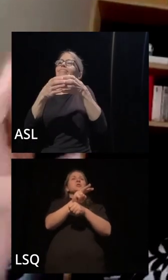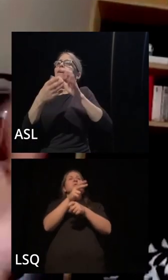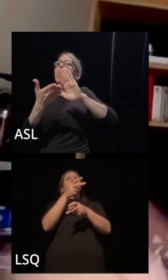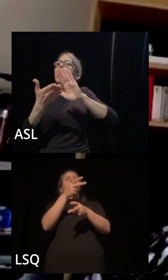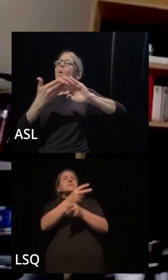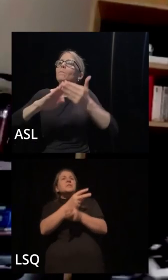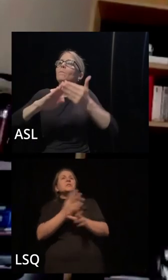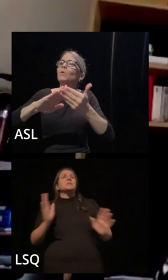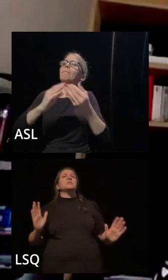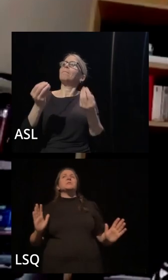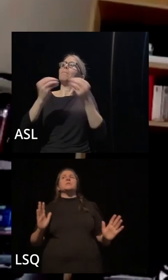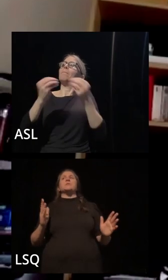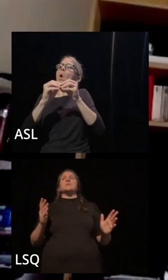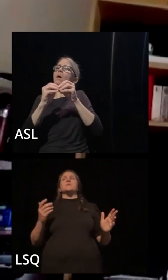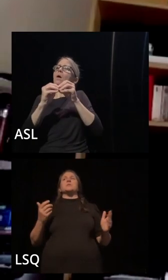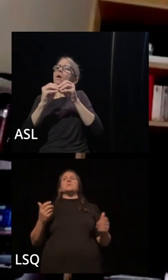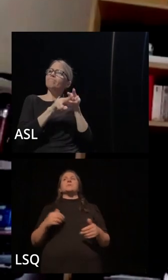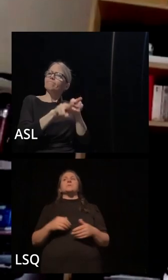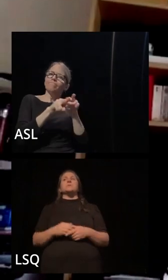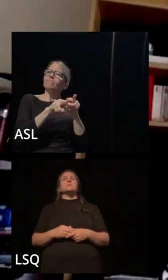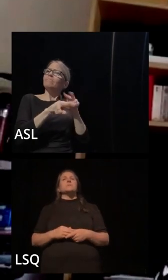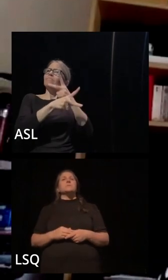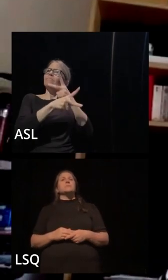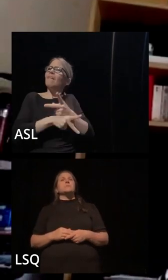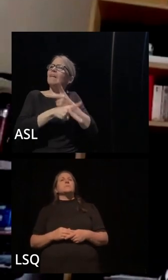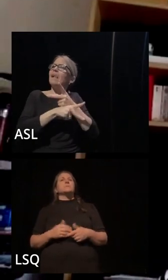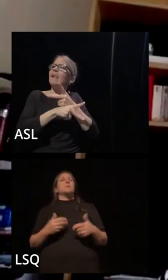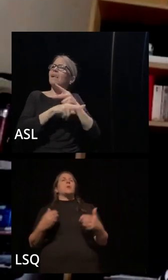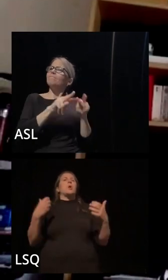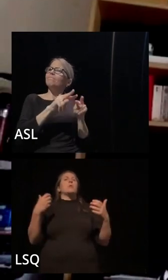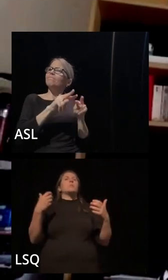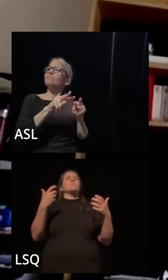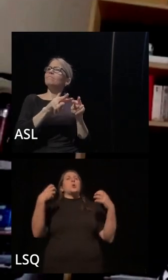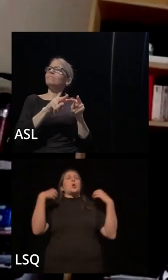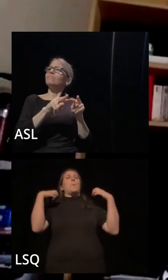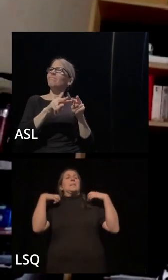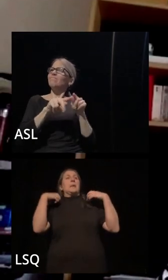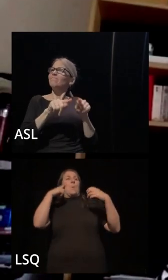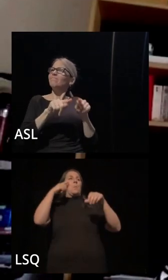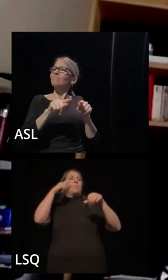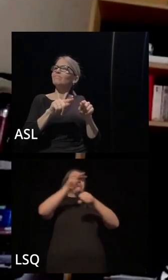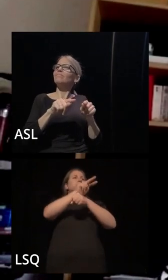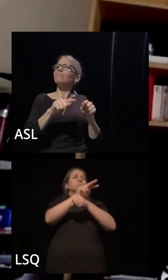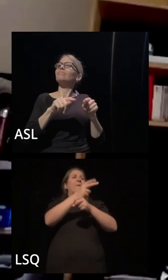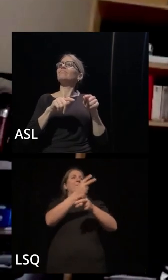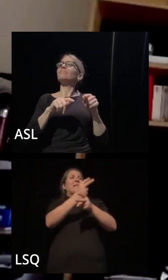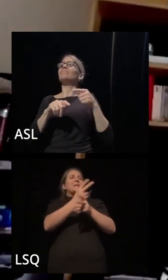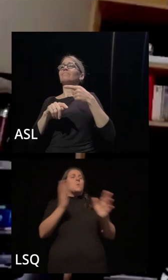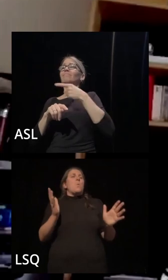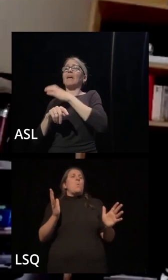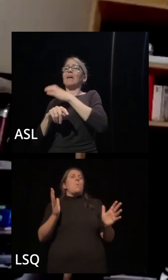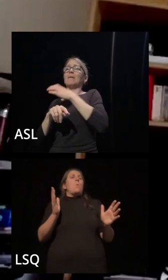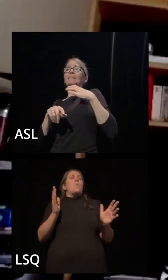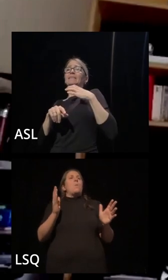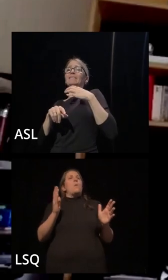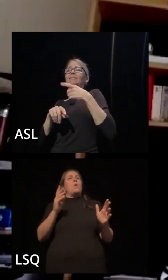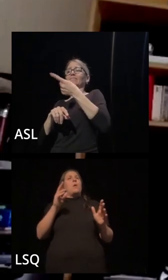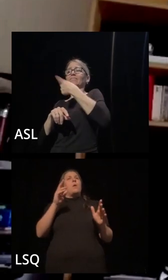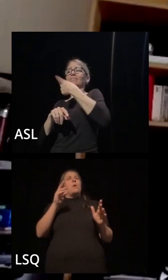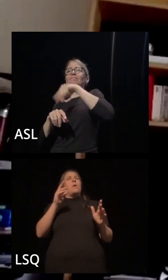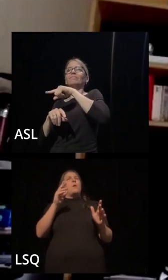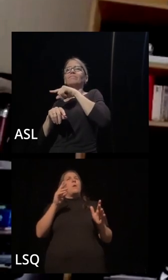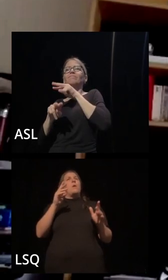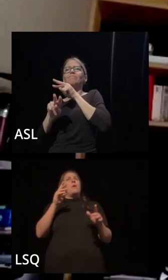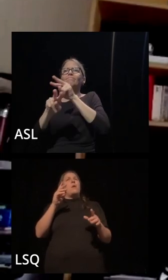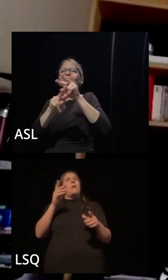Ça me vient vraiment en marchant et de façon très aussi en introspection sur l'attention